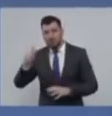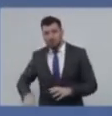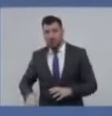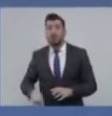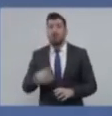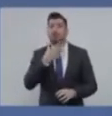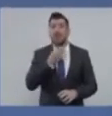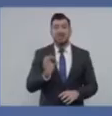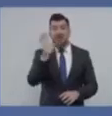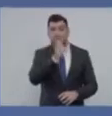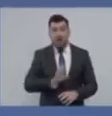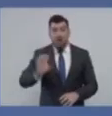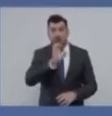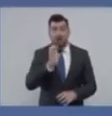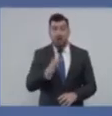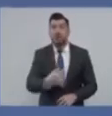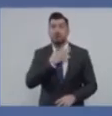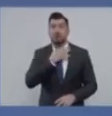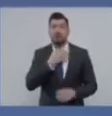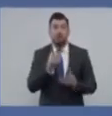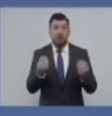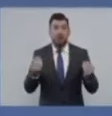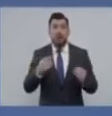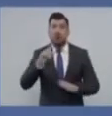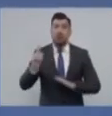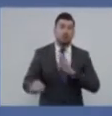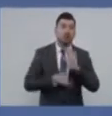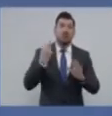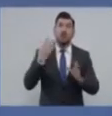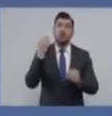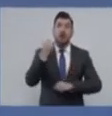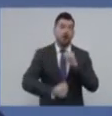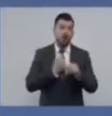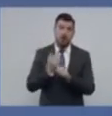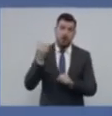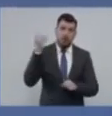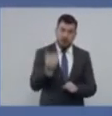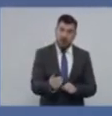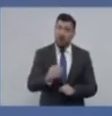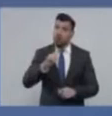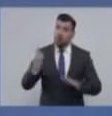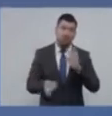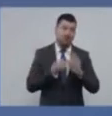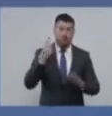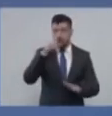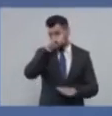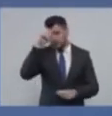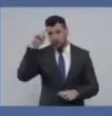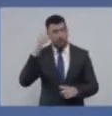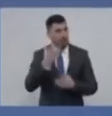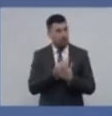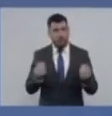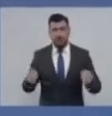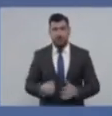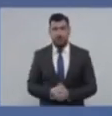γεωπολιτική κρίση για πρ πρώτη φορά ύστερα από αρκετές δεκαετίες έναν πόλεμο με απώλειες ανθρώπινων